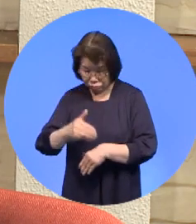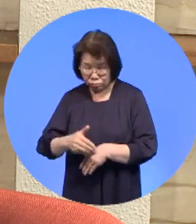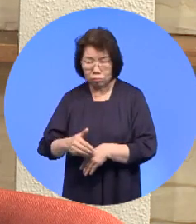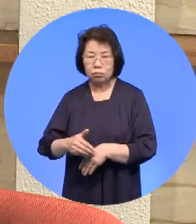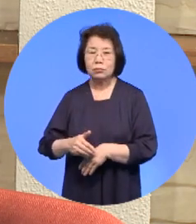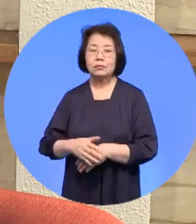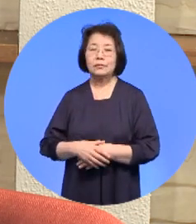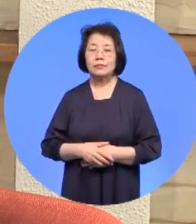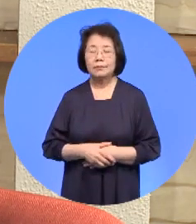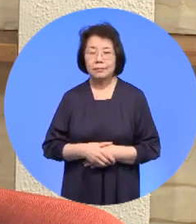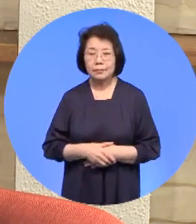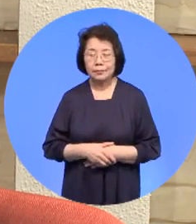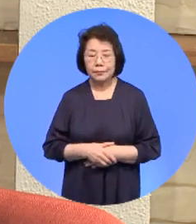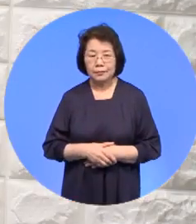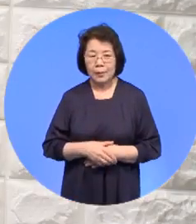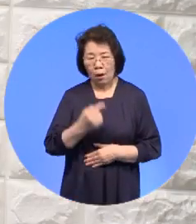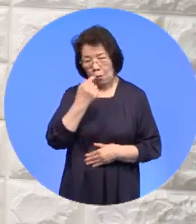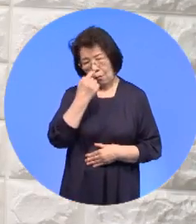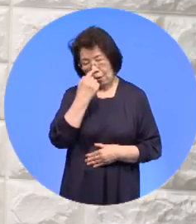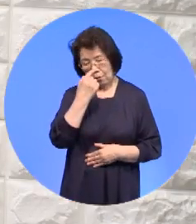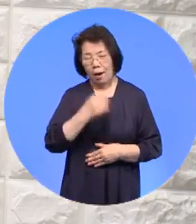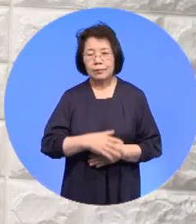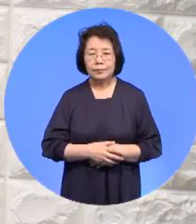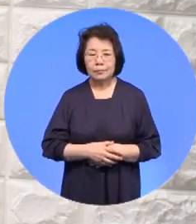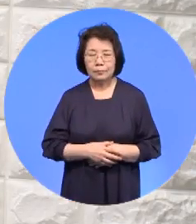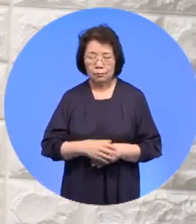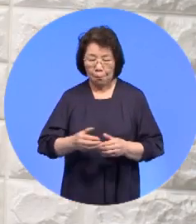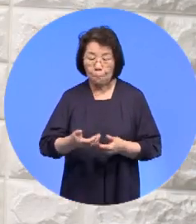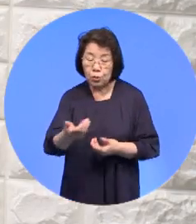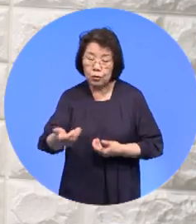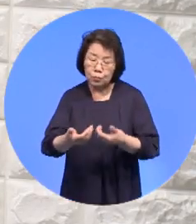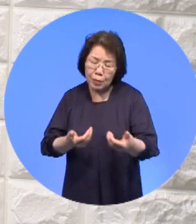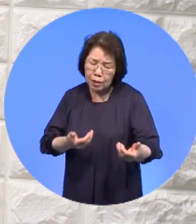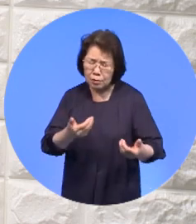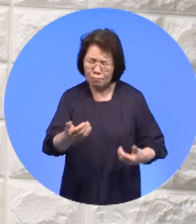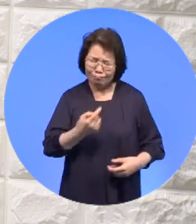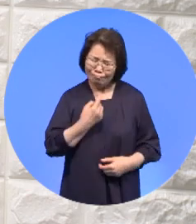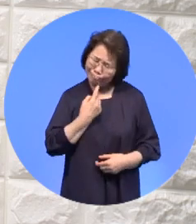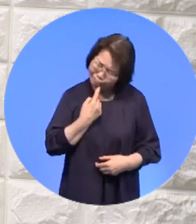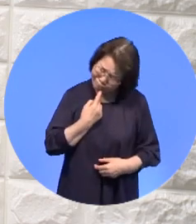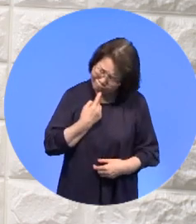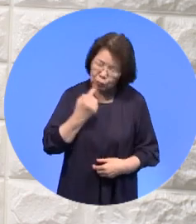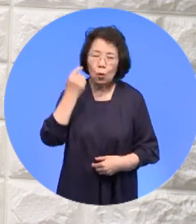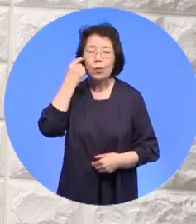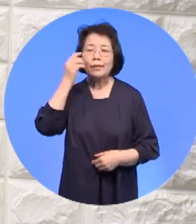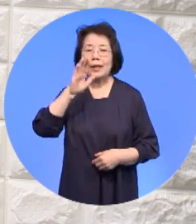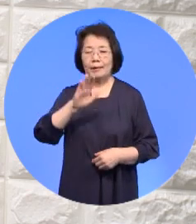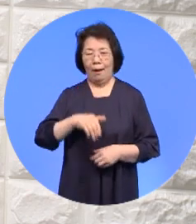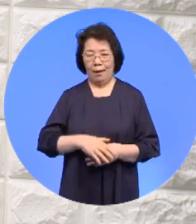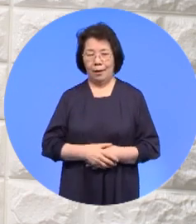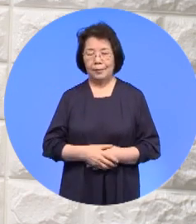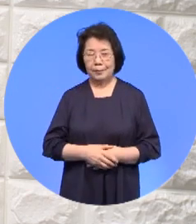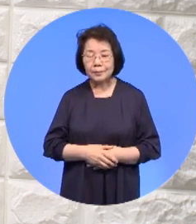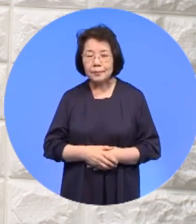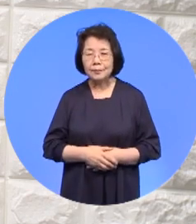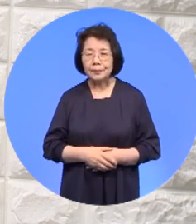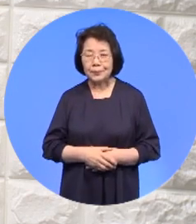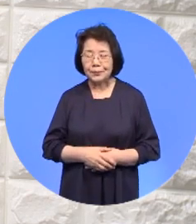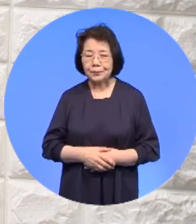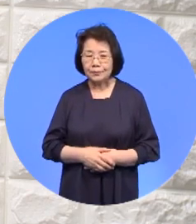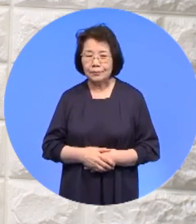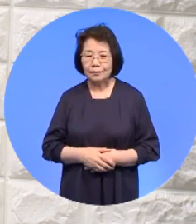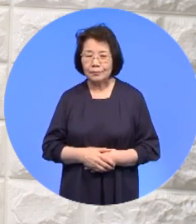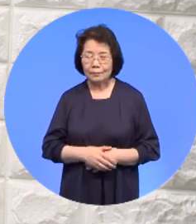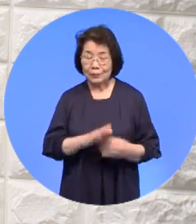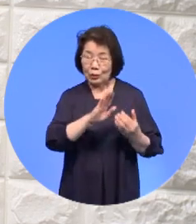ているっていうのはねぇもともと俺姉あの分別をすごい怪しんでる所があっては氏んでるハイダー